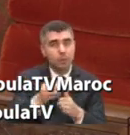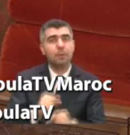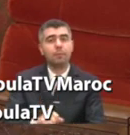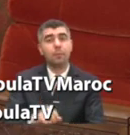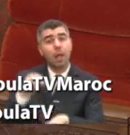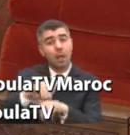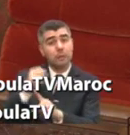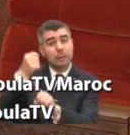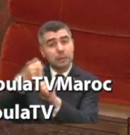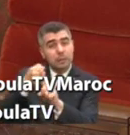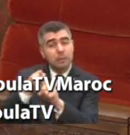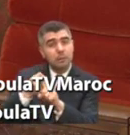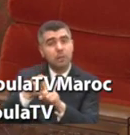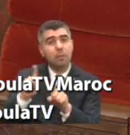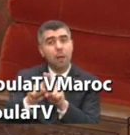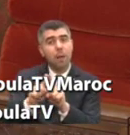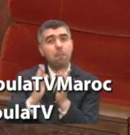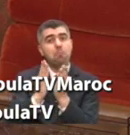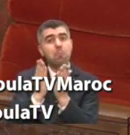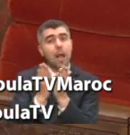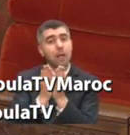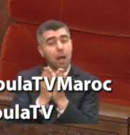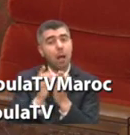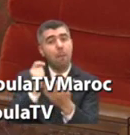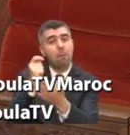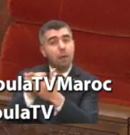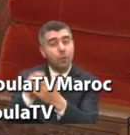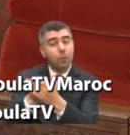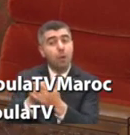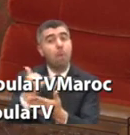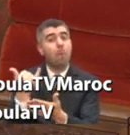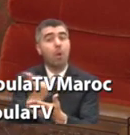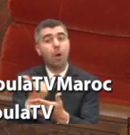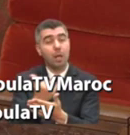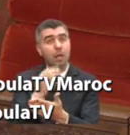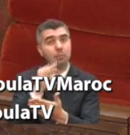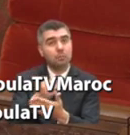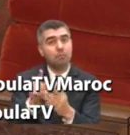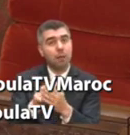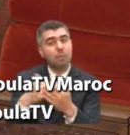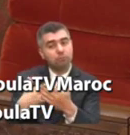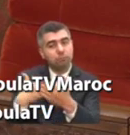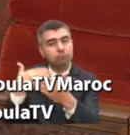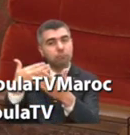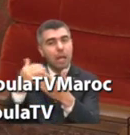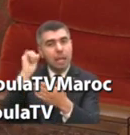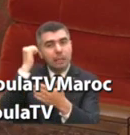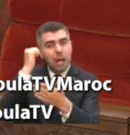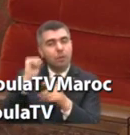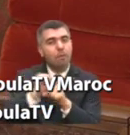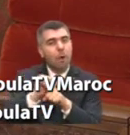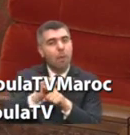كذلك المجهود ديال القطاع الخاص الغير نفعي او النفعي، ولكن اركز على الغير نفعي باش يمكن له يستمر في هذا المجهود اللي بدا فيه.